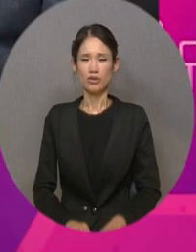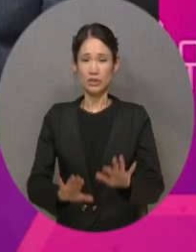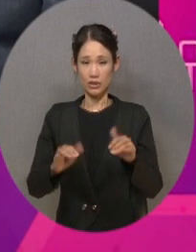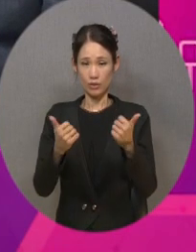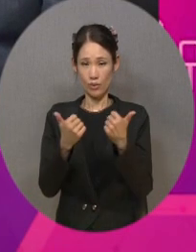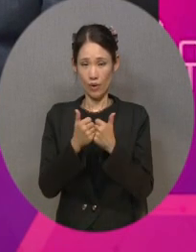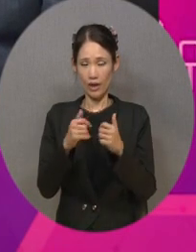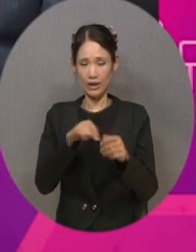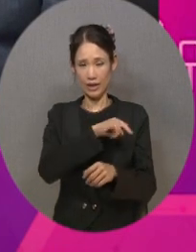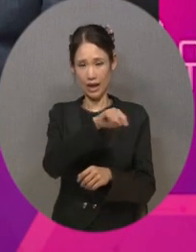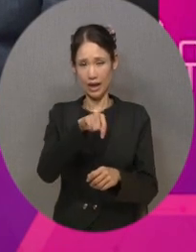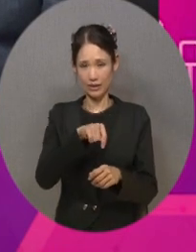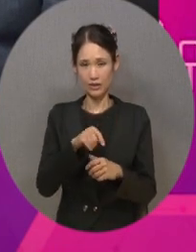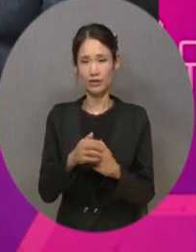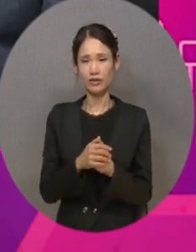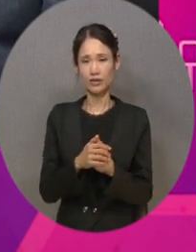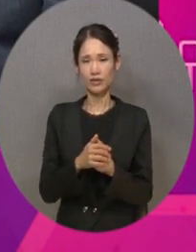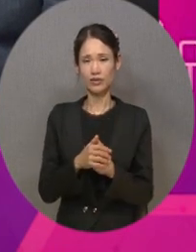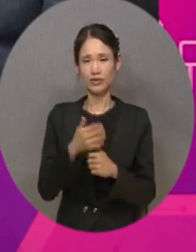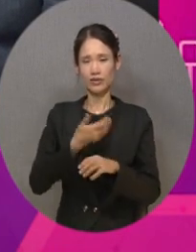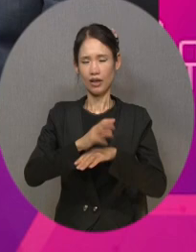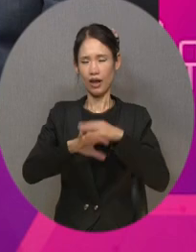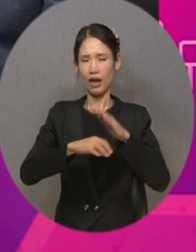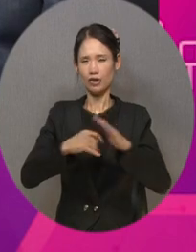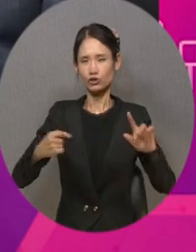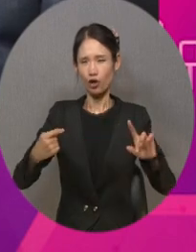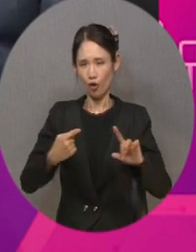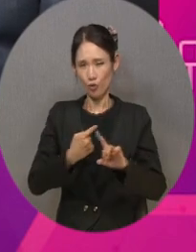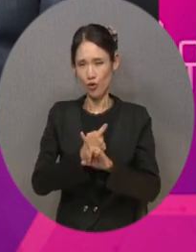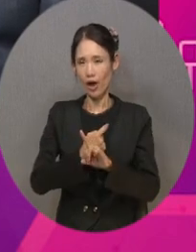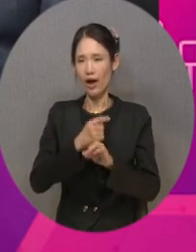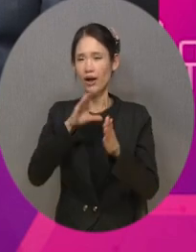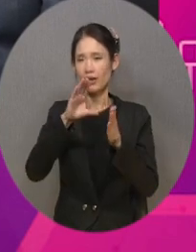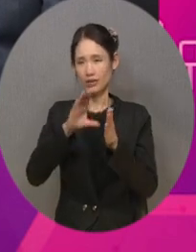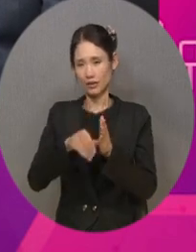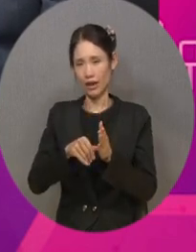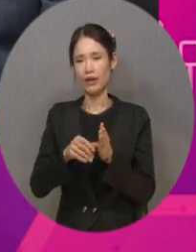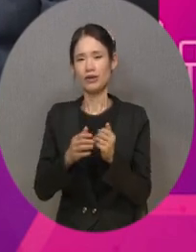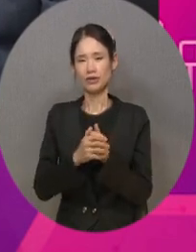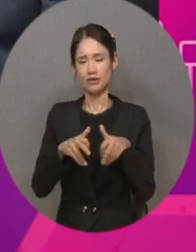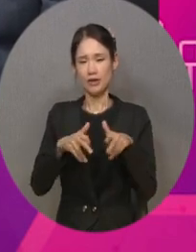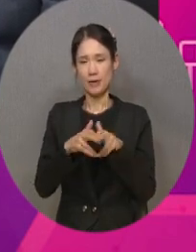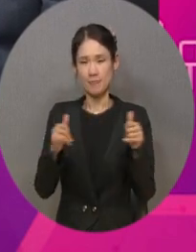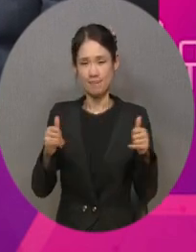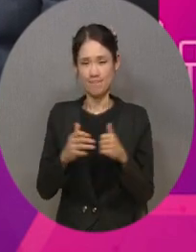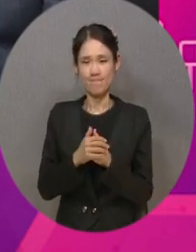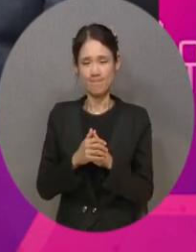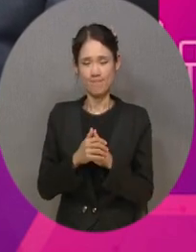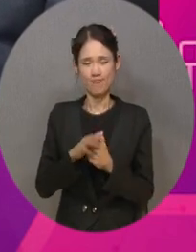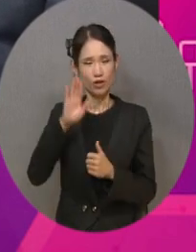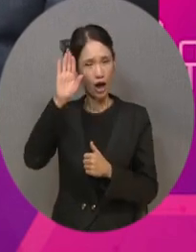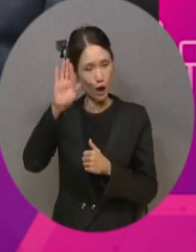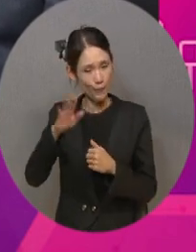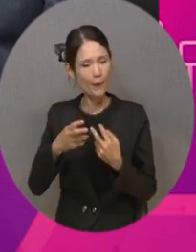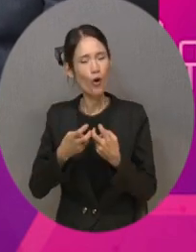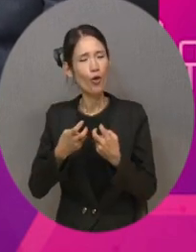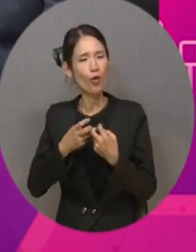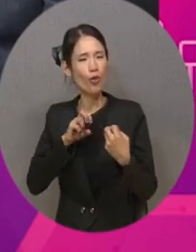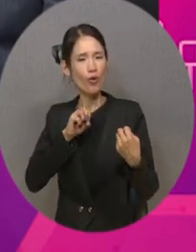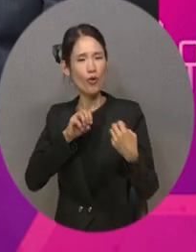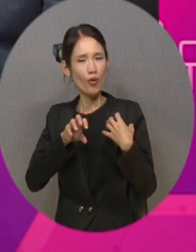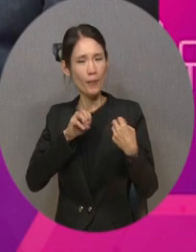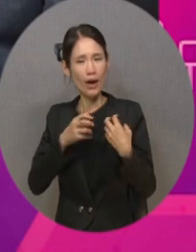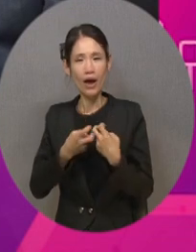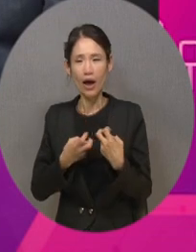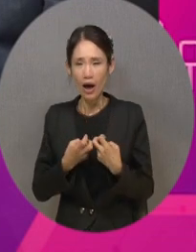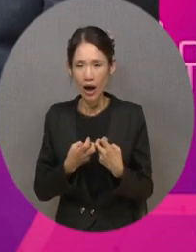이번 회의에서는 그런 이런 대전환의 시기에 장애 당사자들은 어떠한 대응을 해야 하며